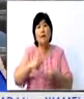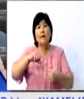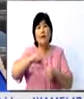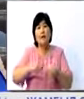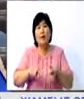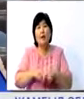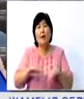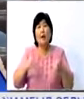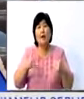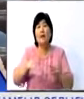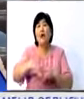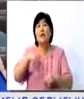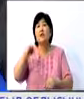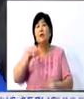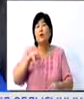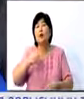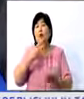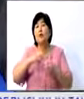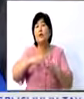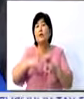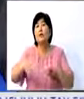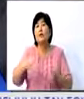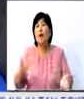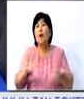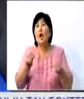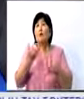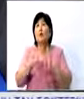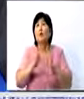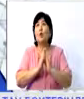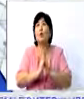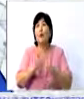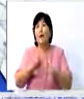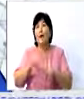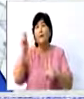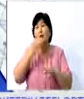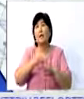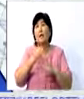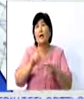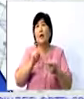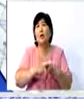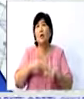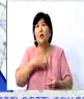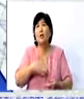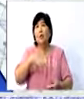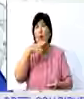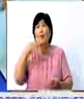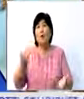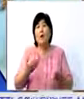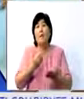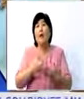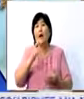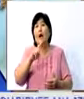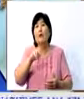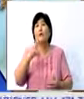арналды. Сондықтан депутаттар өз аймақтарындағы проблемаларды көтеріп, қаржы бөлінуін сұрады. Әсіресе білім саласына қатысты түйткілдер көптеп көтерілді. Мәселен,